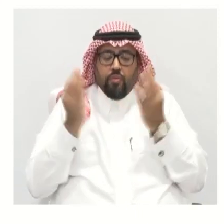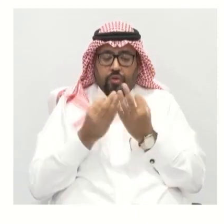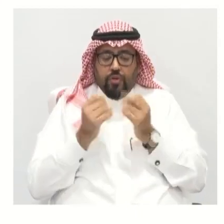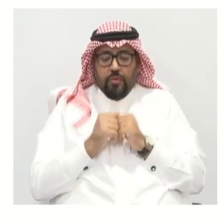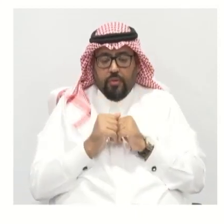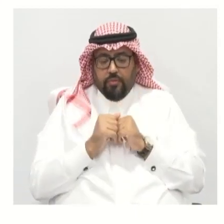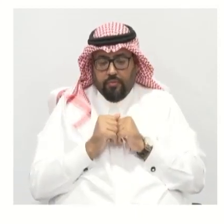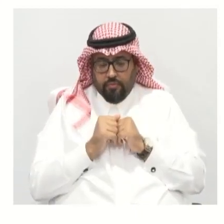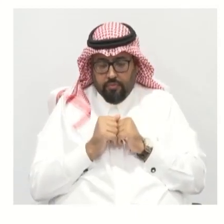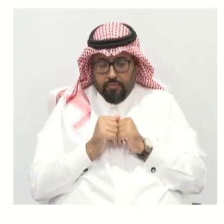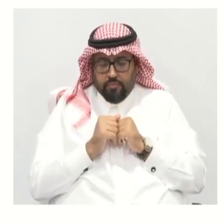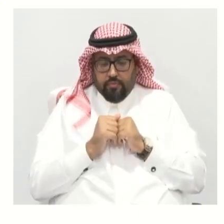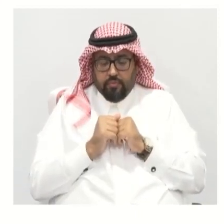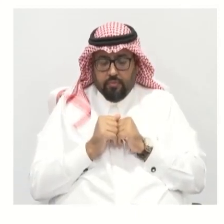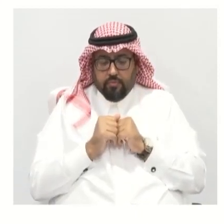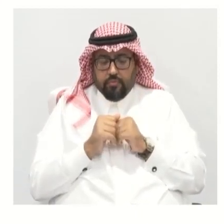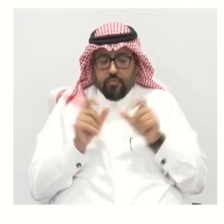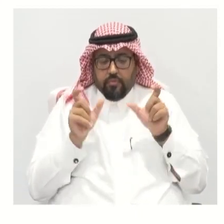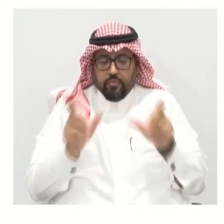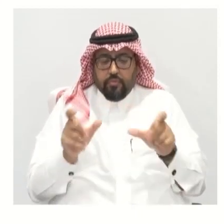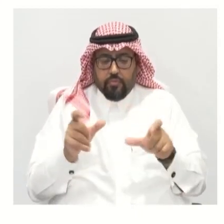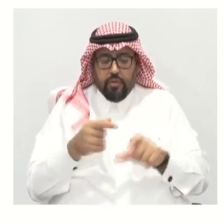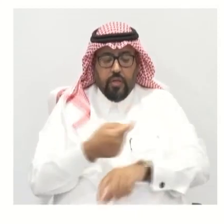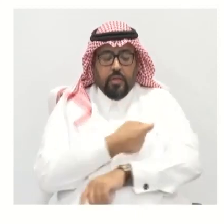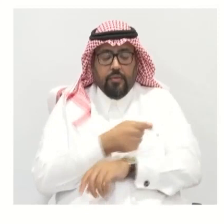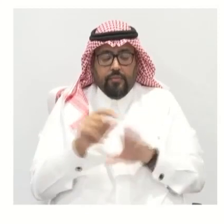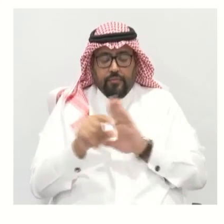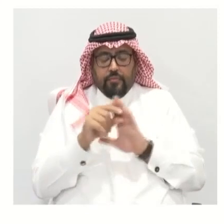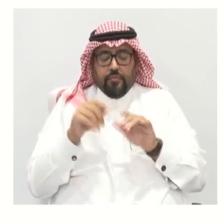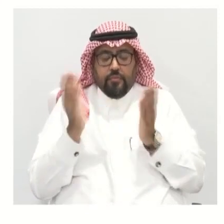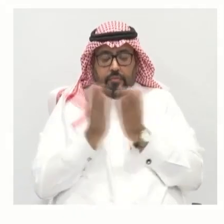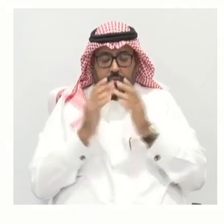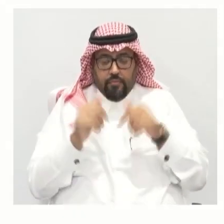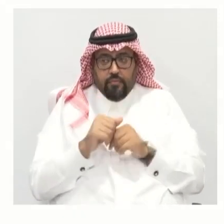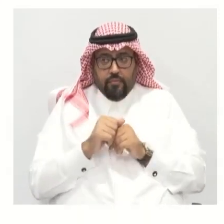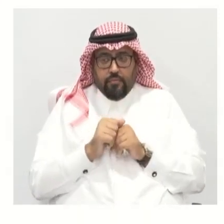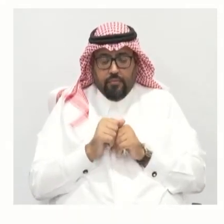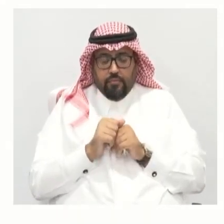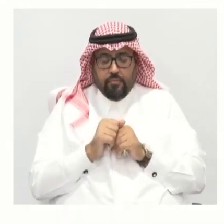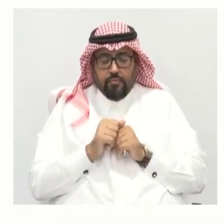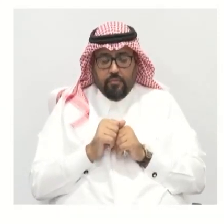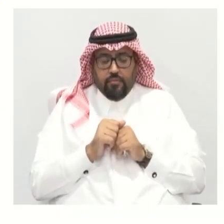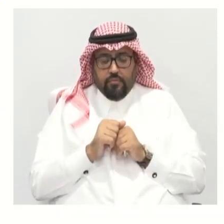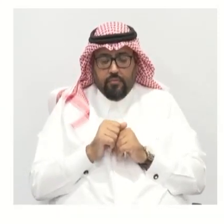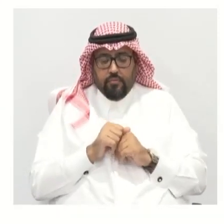المسؤوله عن الحمايه الاجتماعيه والحمايه الصحيه اذا ما هو عنوان درسنا اليوم نعم احسنتم بارك الله فيكم